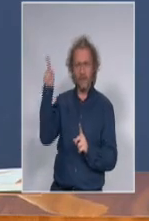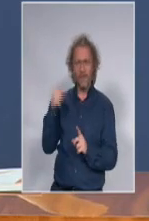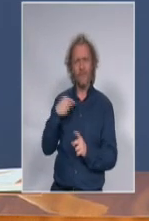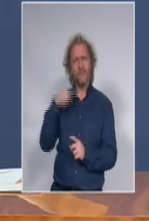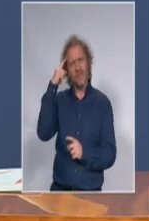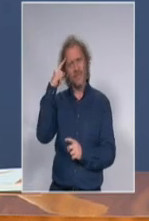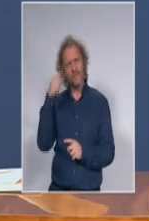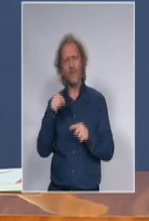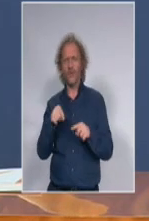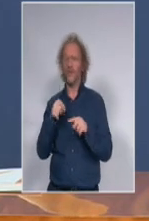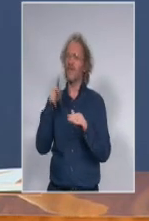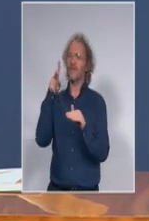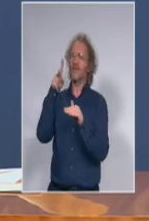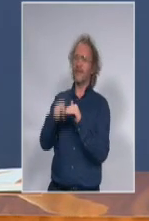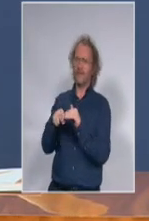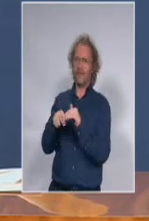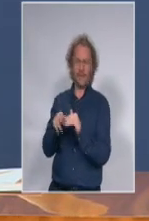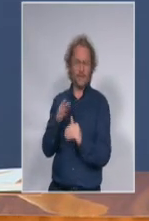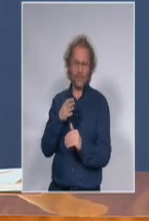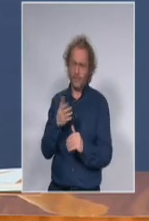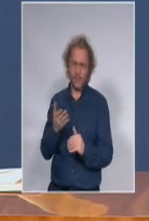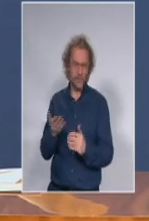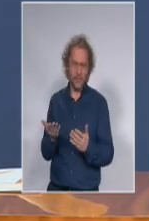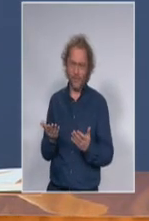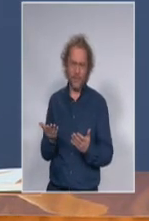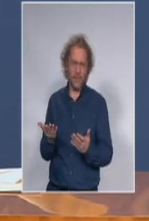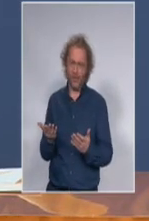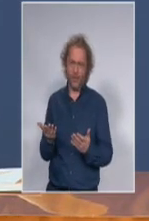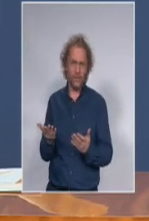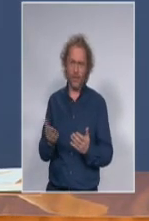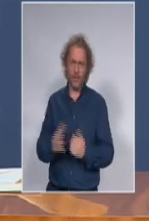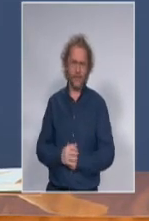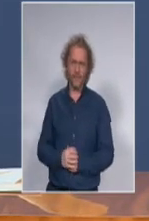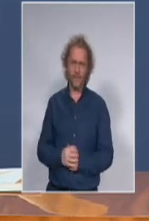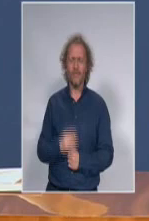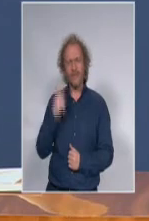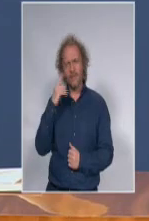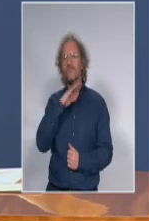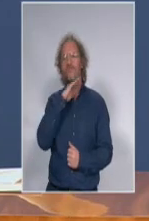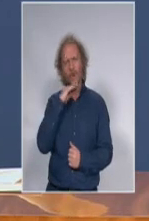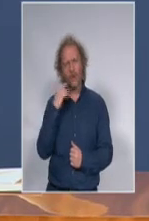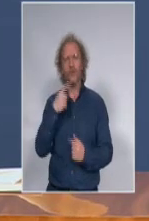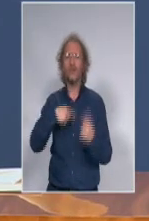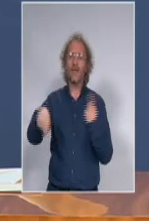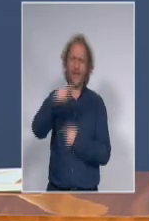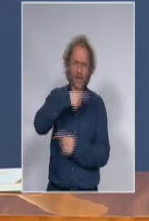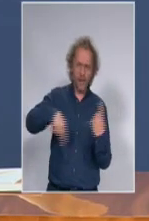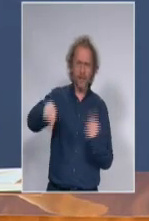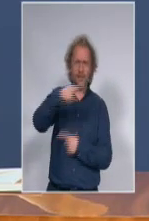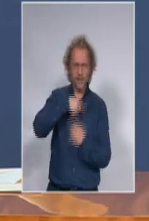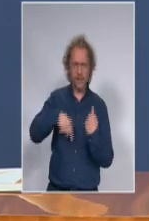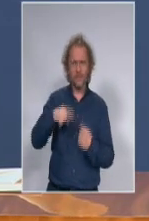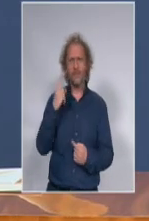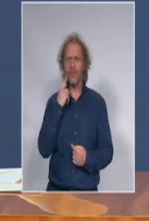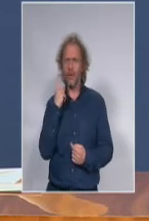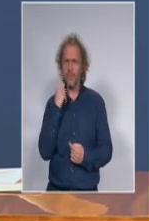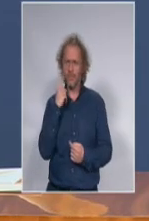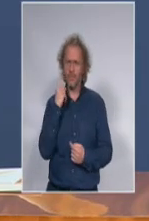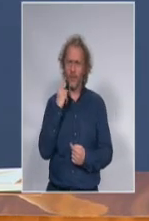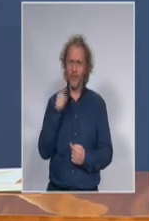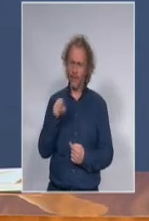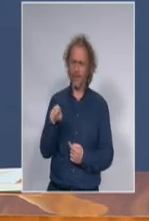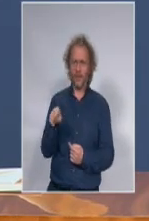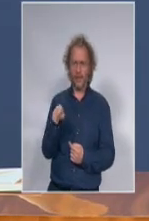nas važno, a da se mnogo ne petljam u taj lekarski deo, to je da pokušamo da zaustavimo da taj rast ne